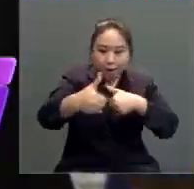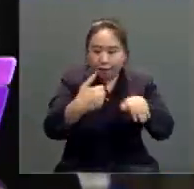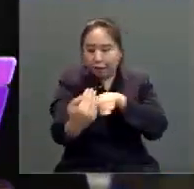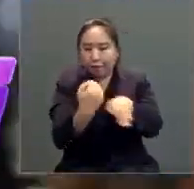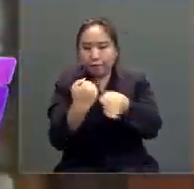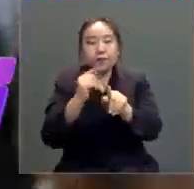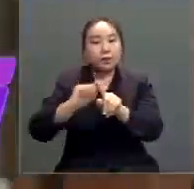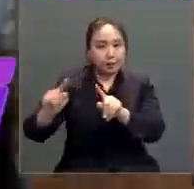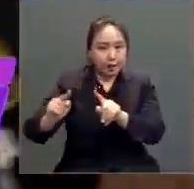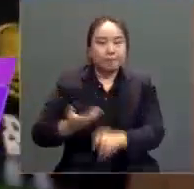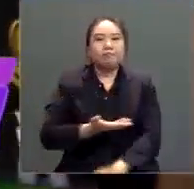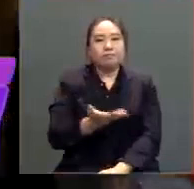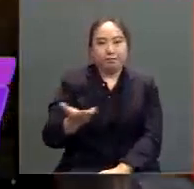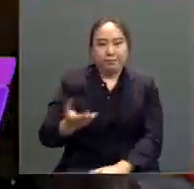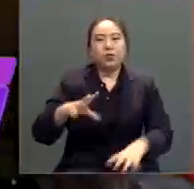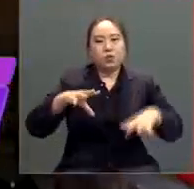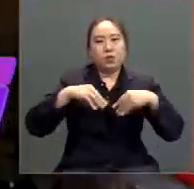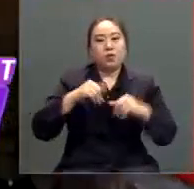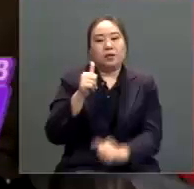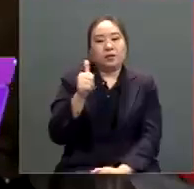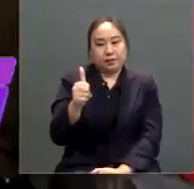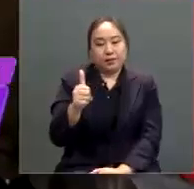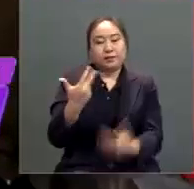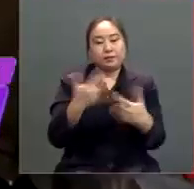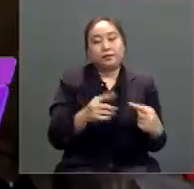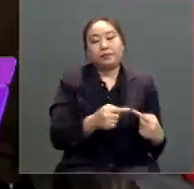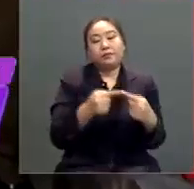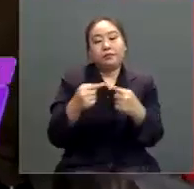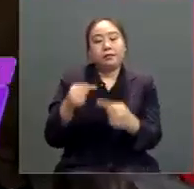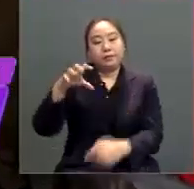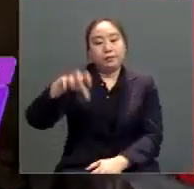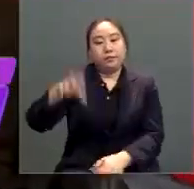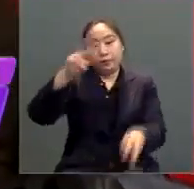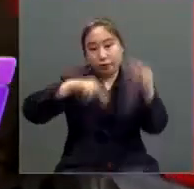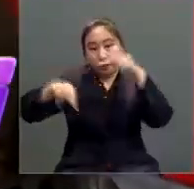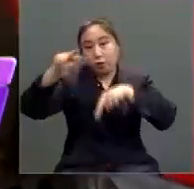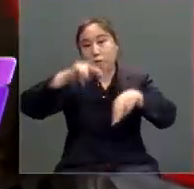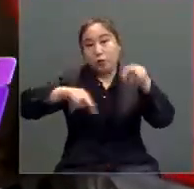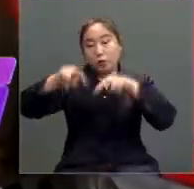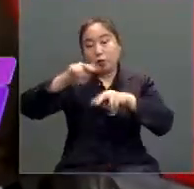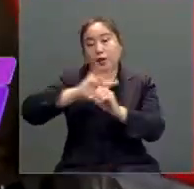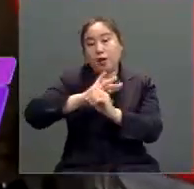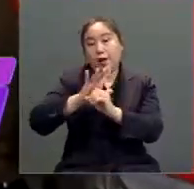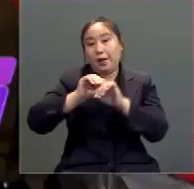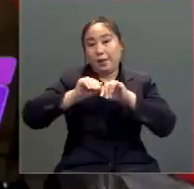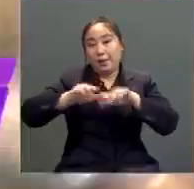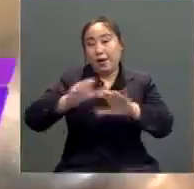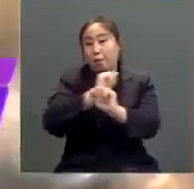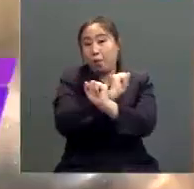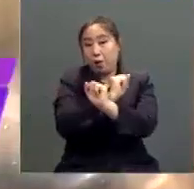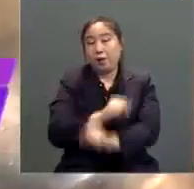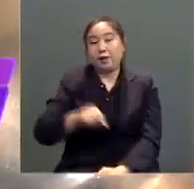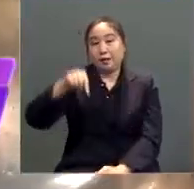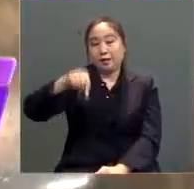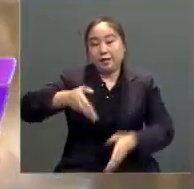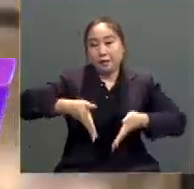ร่วมมือเป็นอย่างดีหลังจากนั้นก็ได้เดินทางไปยังจุดตรวจควบคุมการแพร่ระบาดโควิด-19 บนถนนพห